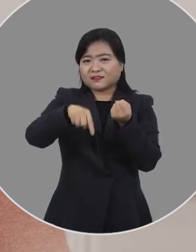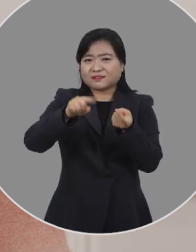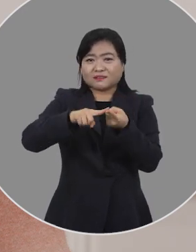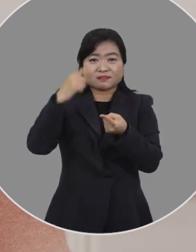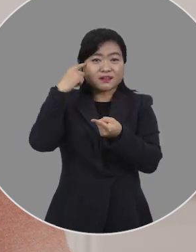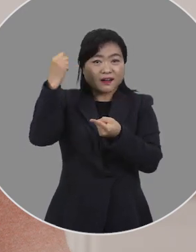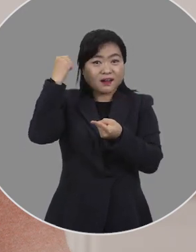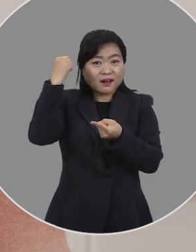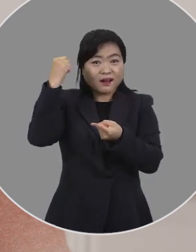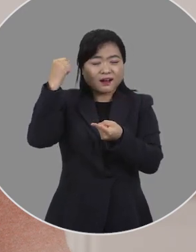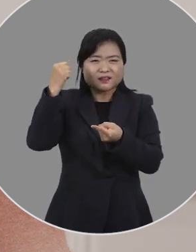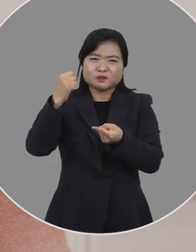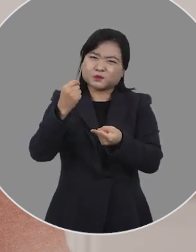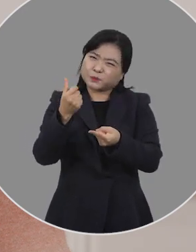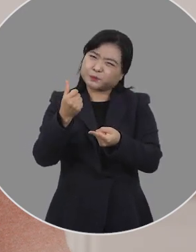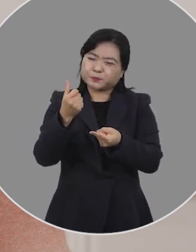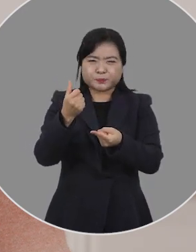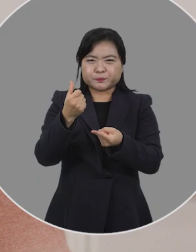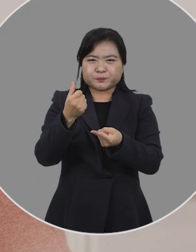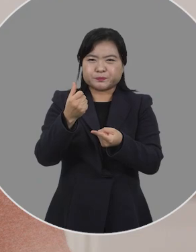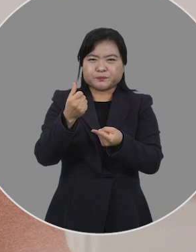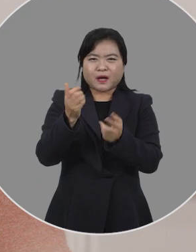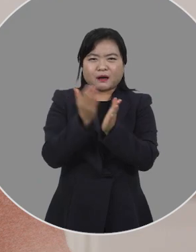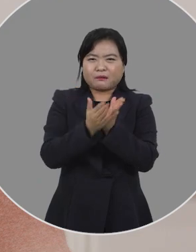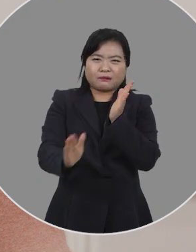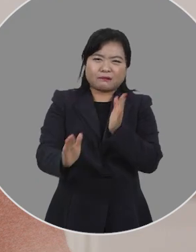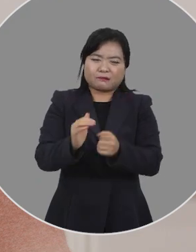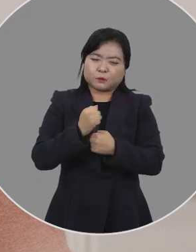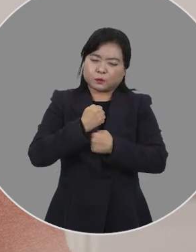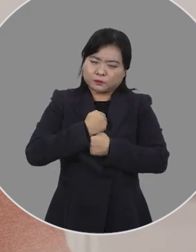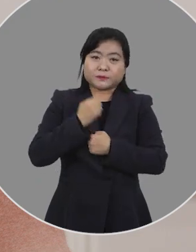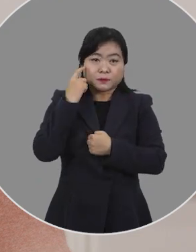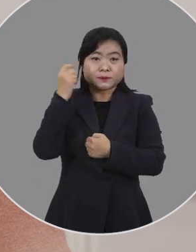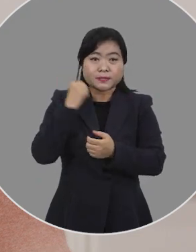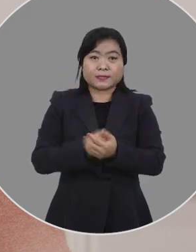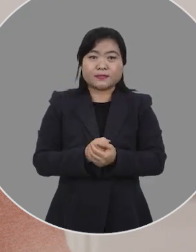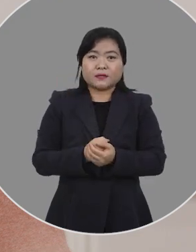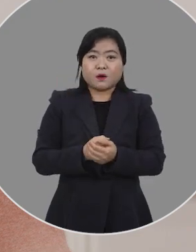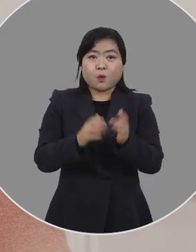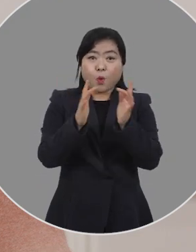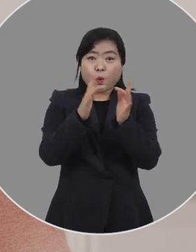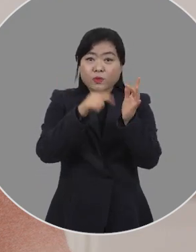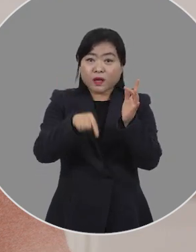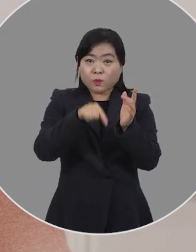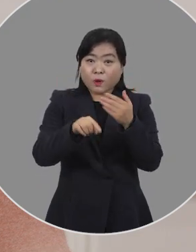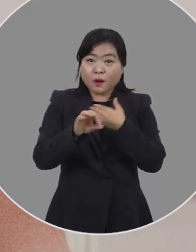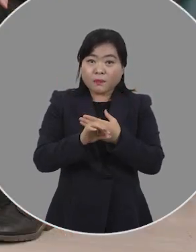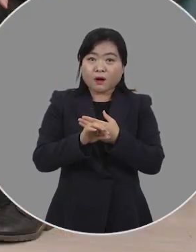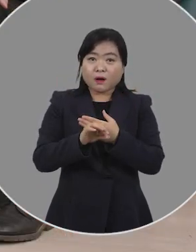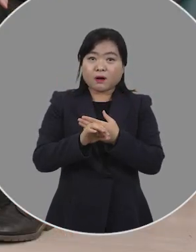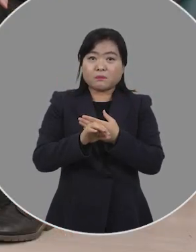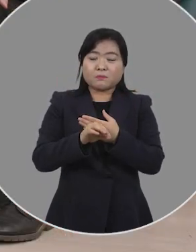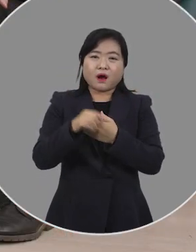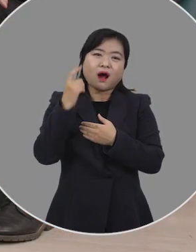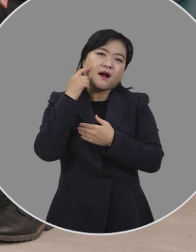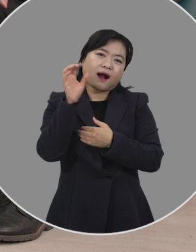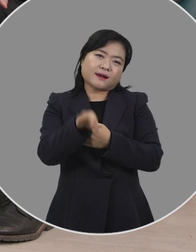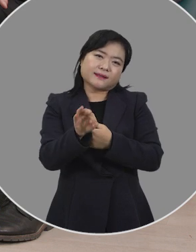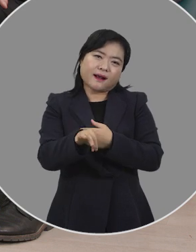세상처럼 다루는 게 좀 조심스럽지 않나라는 생각이 들어요. 네. 그러니까 온라인이라고 하면은 뭐